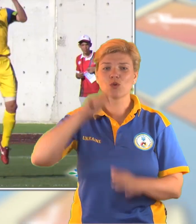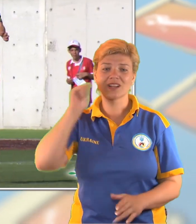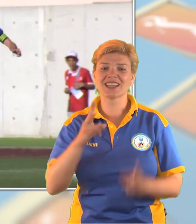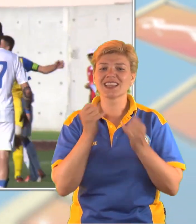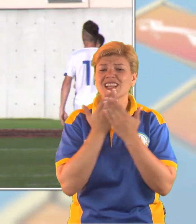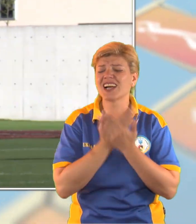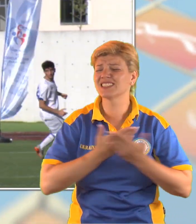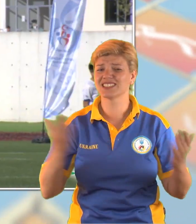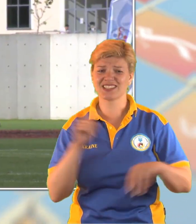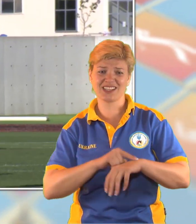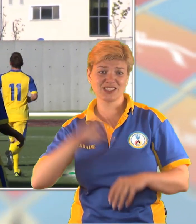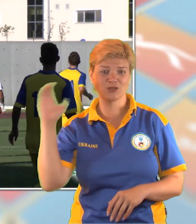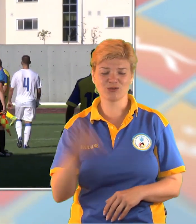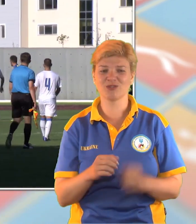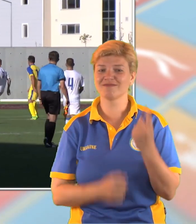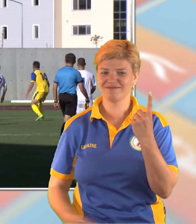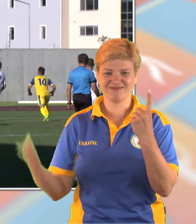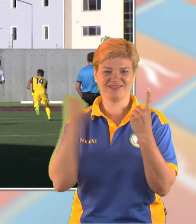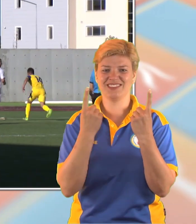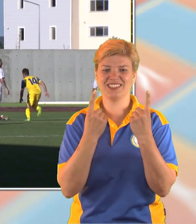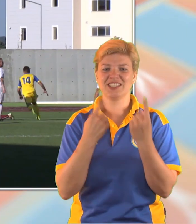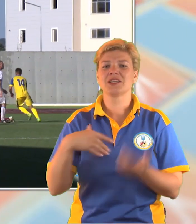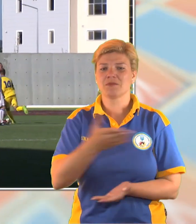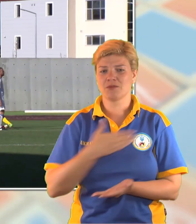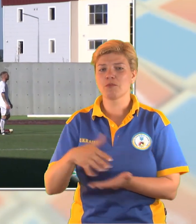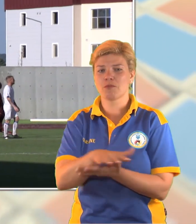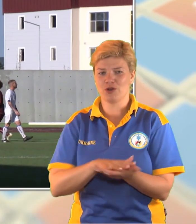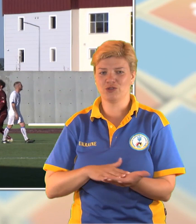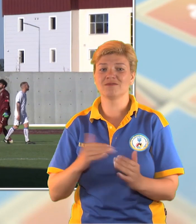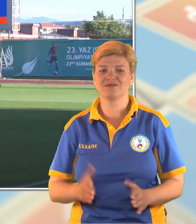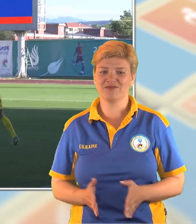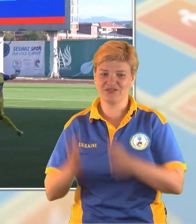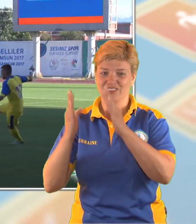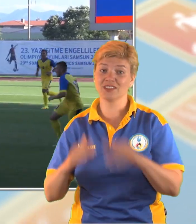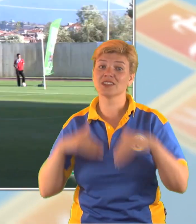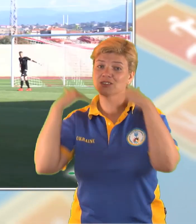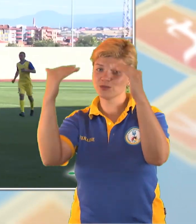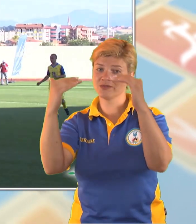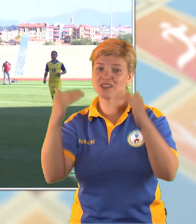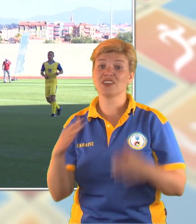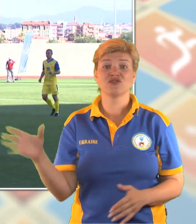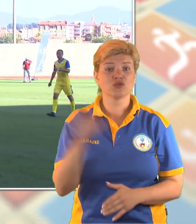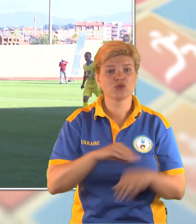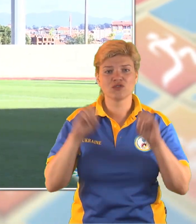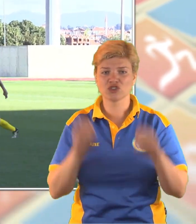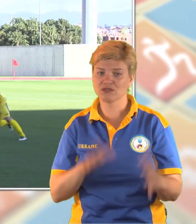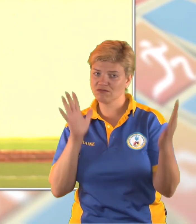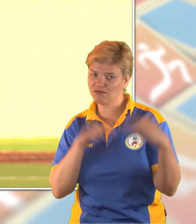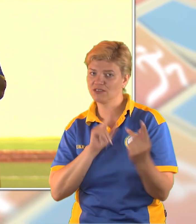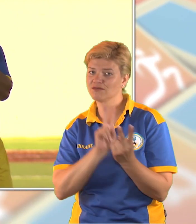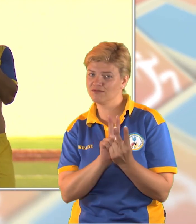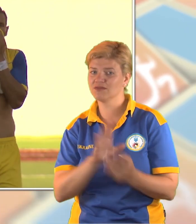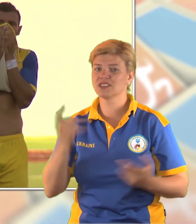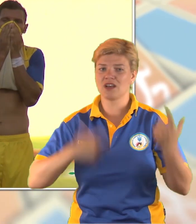надію. Збірна України зрівняла рахунок на останніх секундах. 1-1. Ми зберігаємо шанси на вихід у наступне коло.